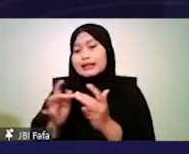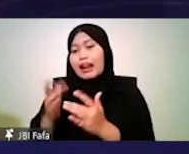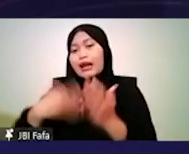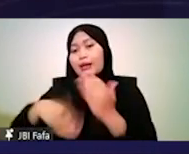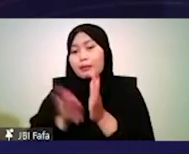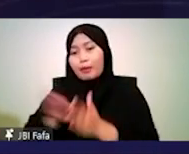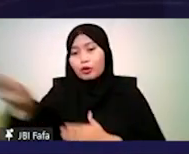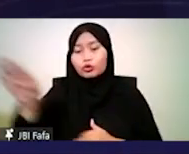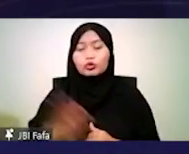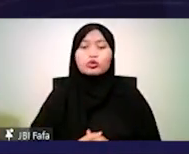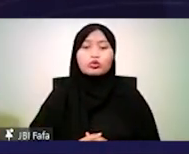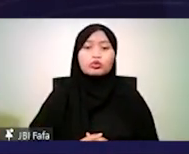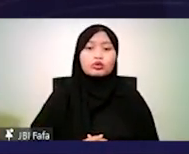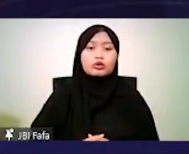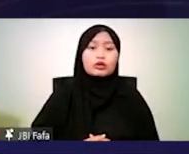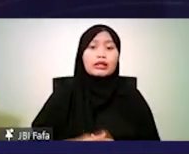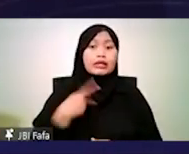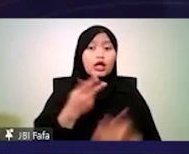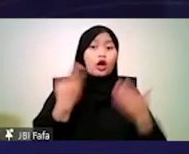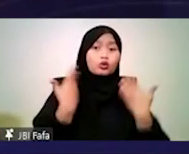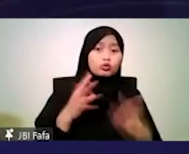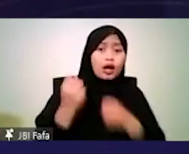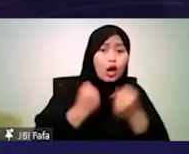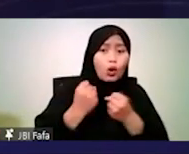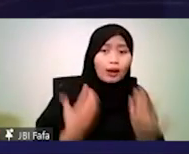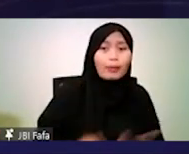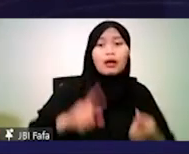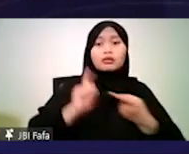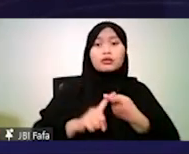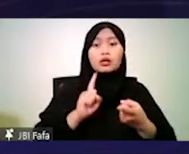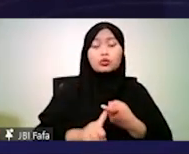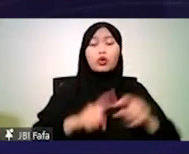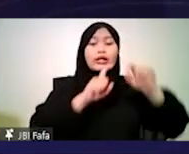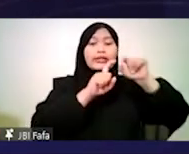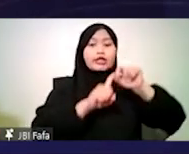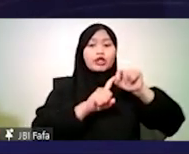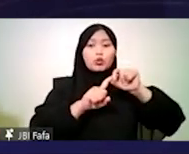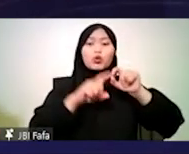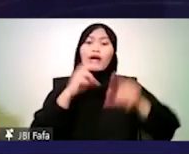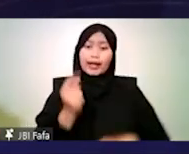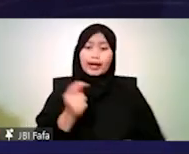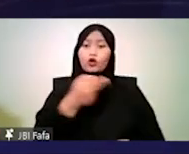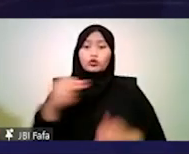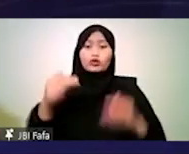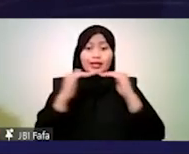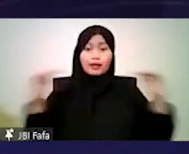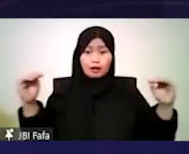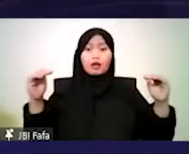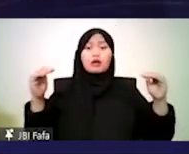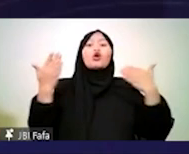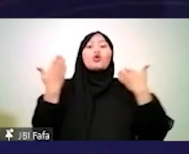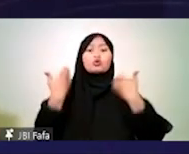Oleh karena itu apa yang sudah kita lakukan satu di tengah itu Q are Indonesia standart sekarang sudah